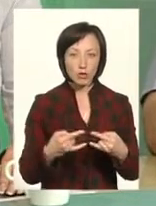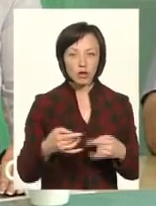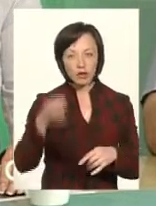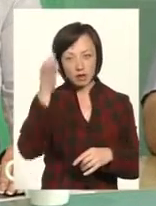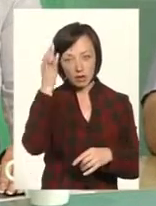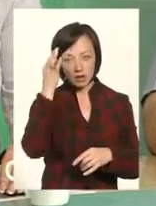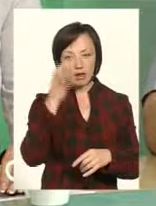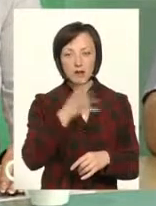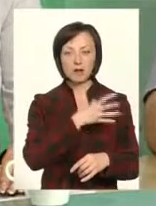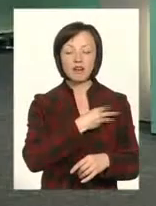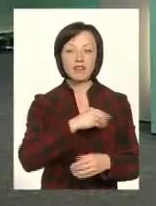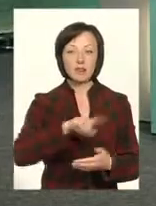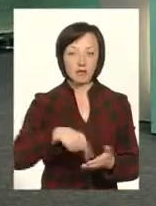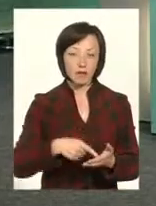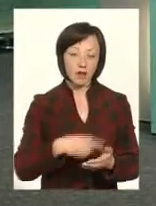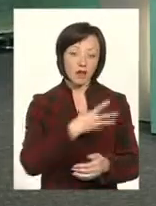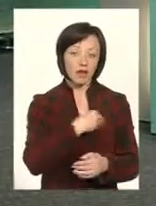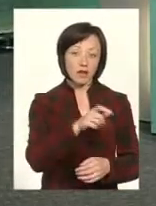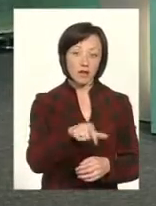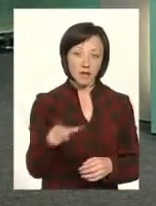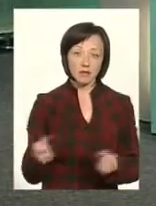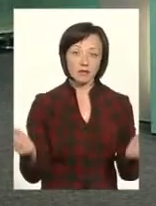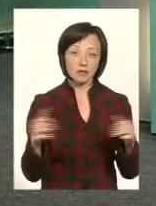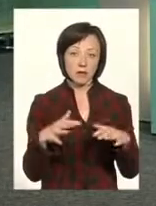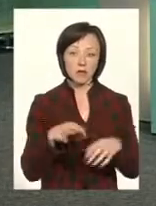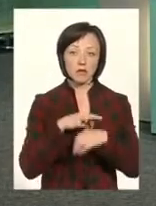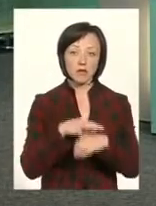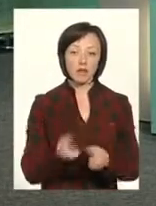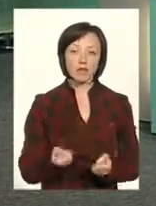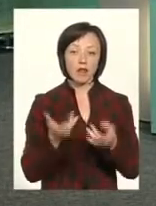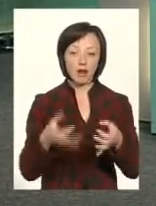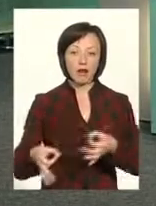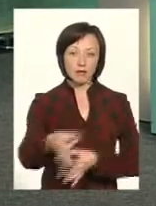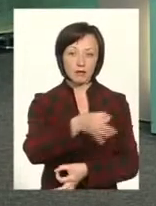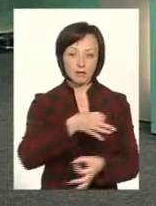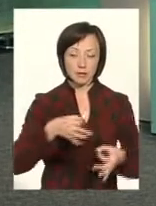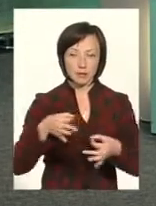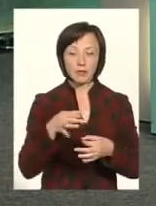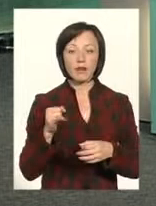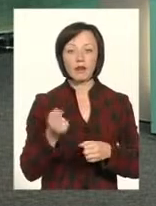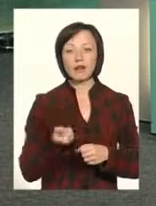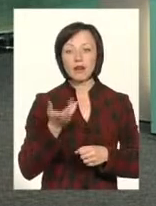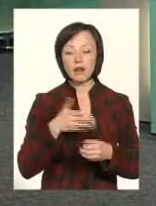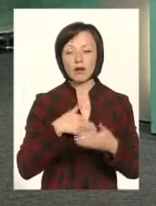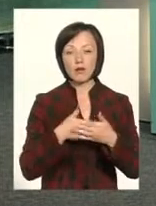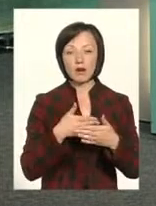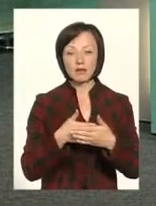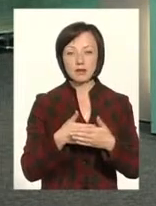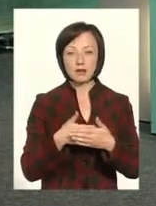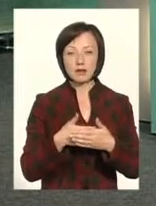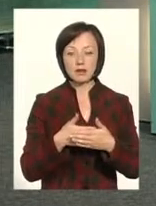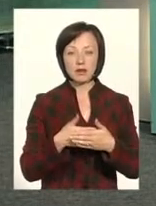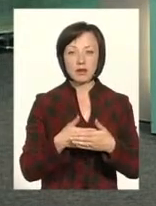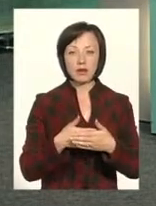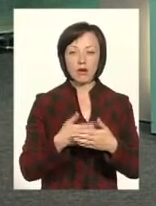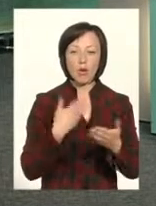наповнили місто Львів. Так? Львів'яни зібралися, провели декілька круглих столів, декілька громадських